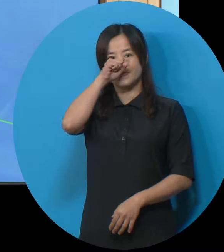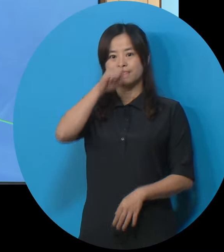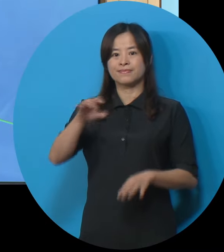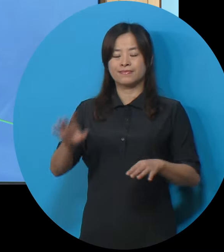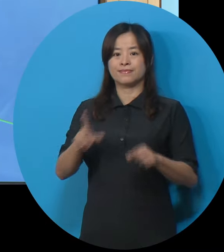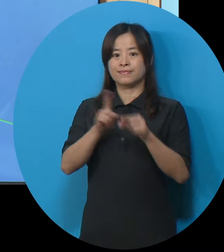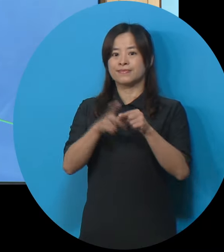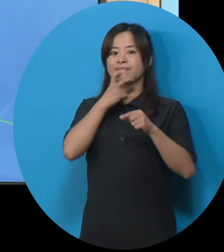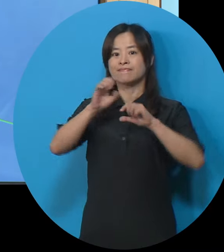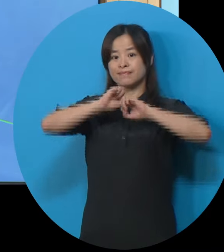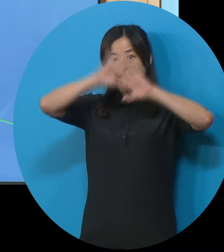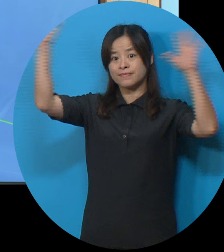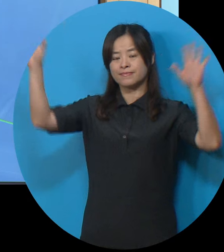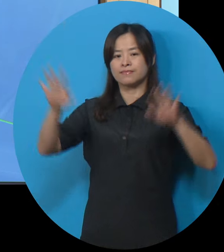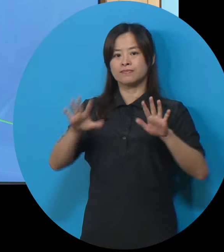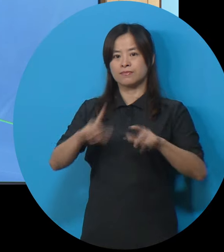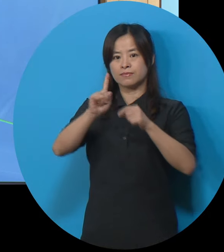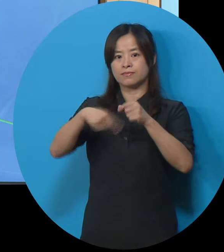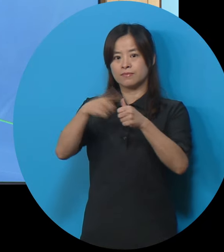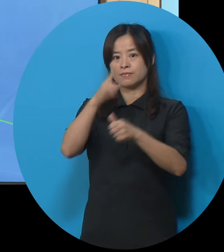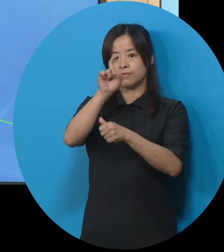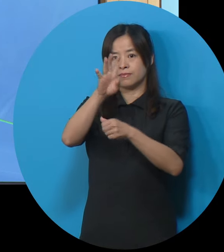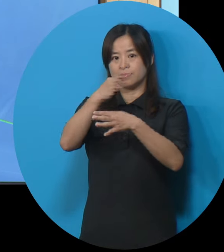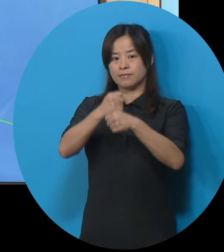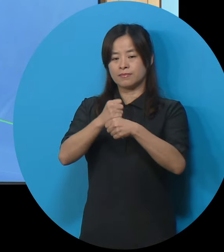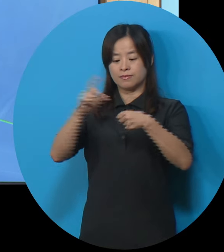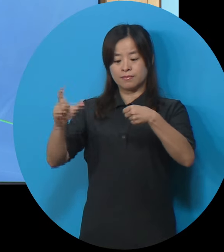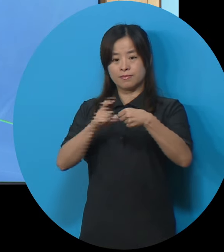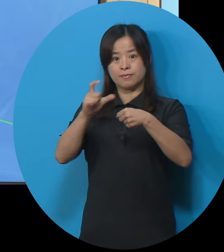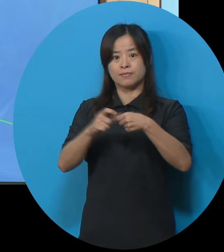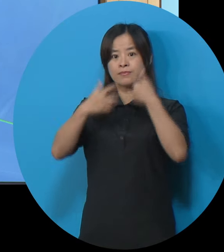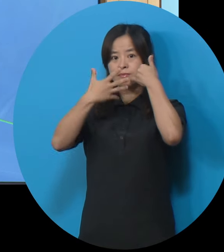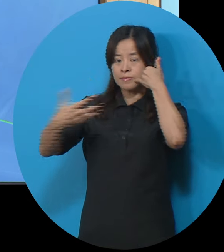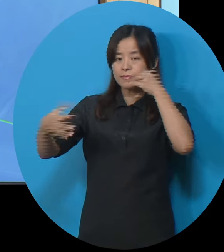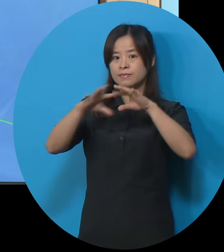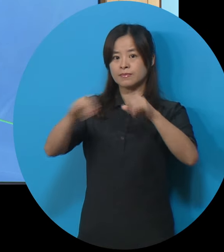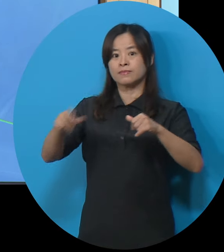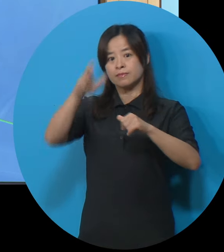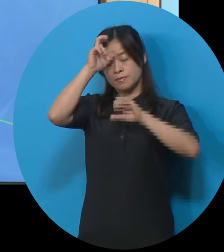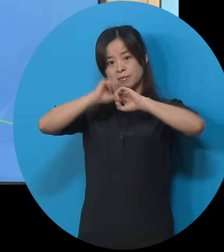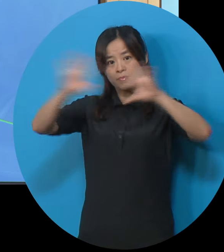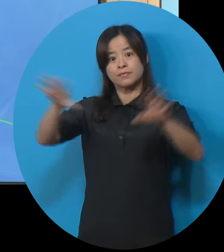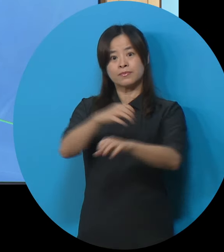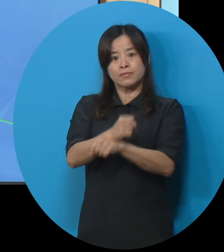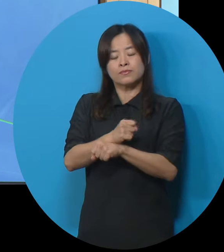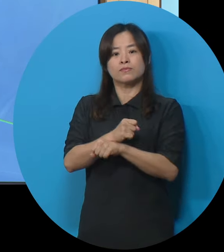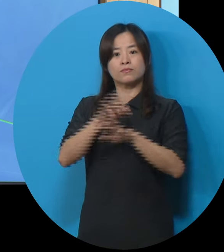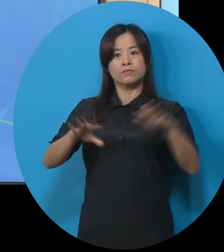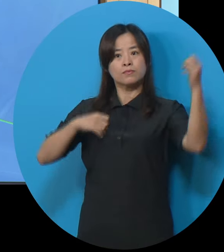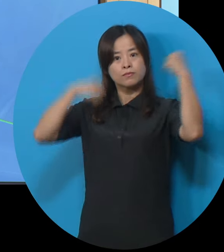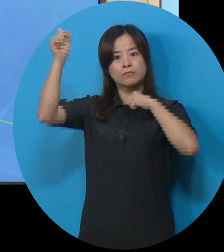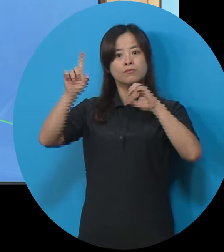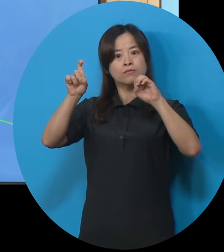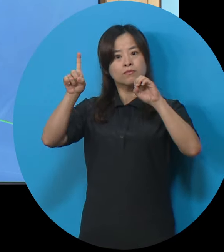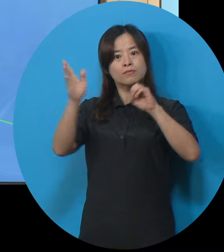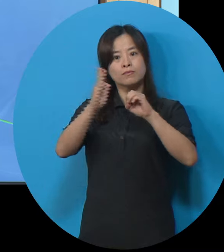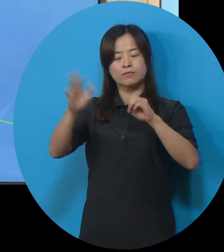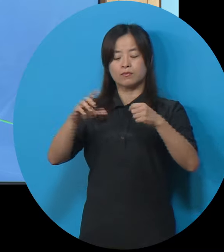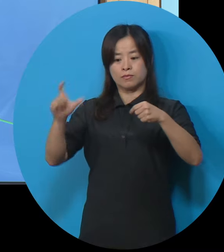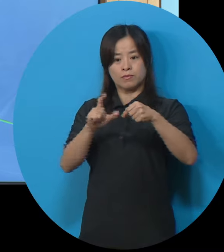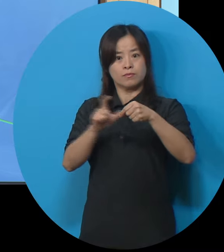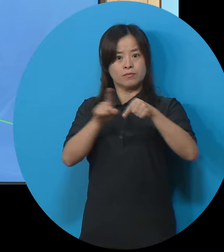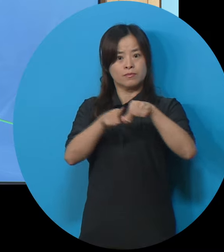中央气象局持续发布今年第14号台风墨兰地的海上陆上台风警报在今天上午11点的时候台